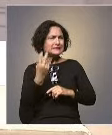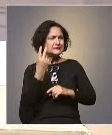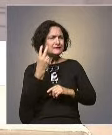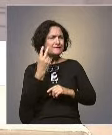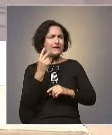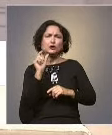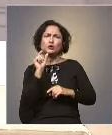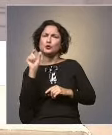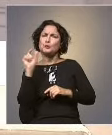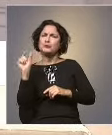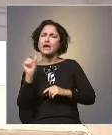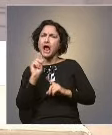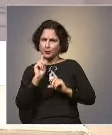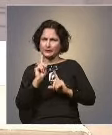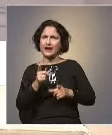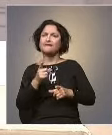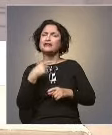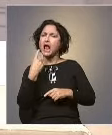е Паисий,